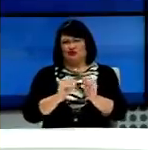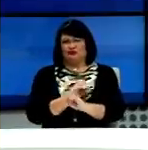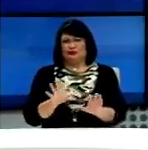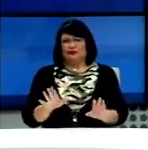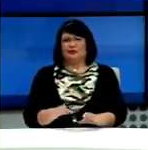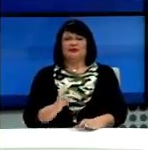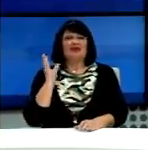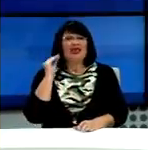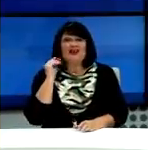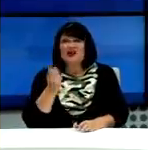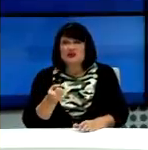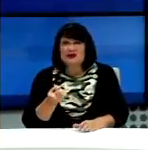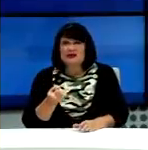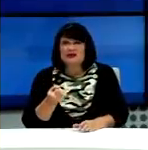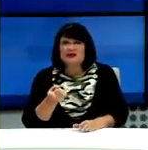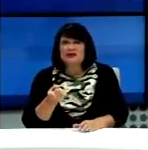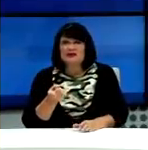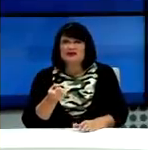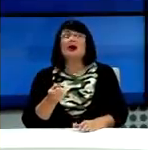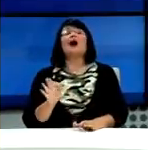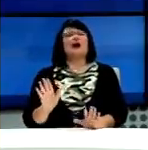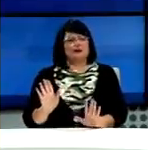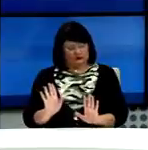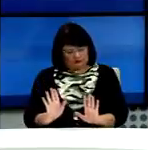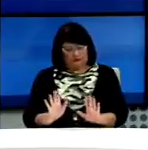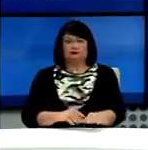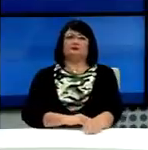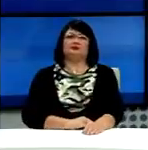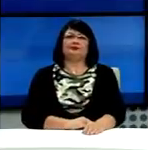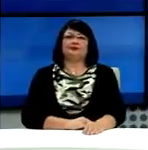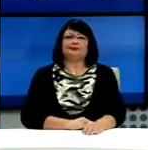Δεν σας άκουσα. Α.